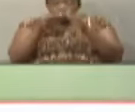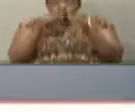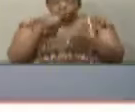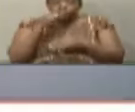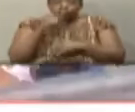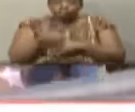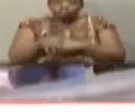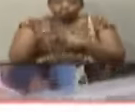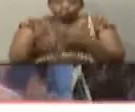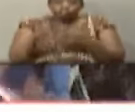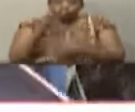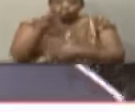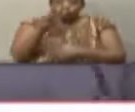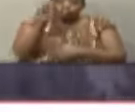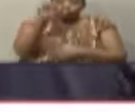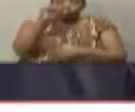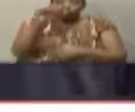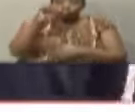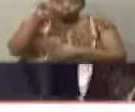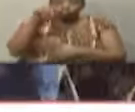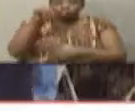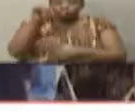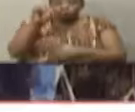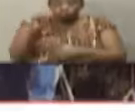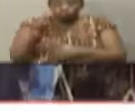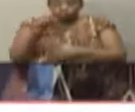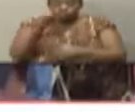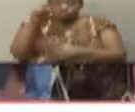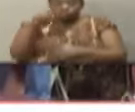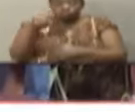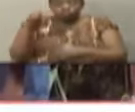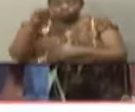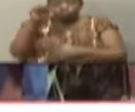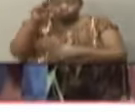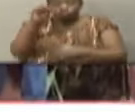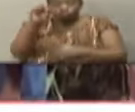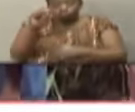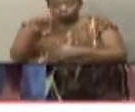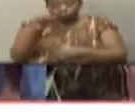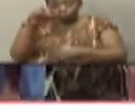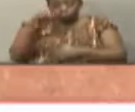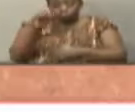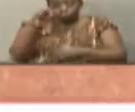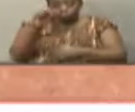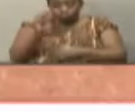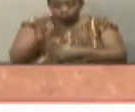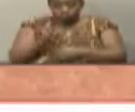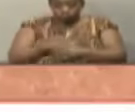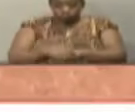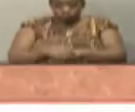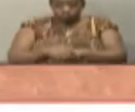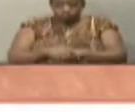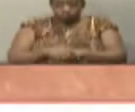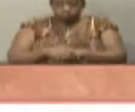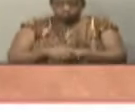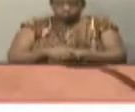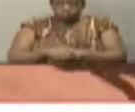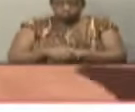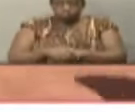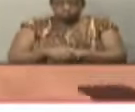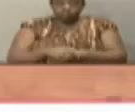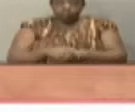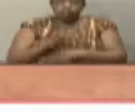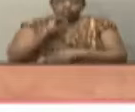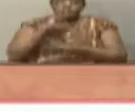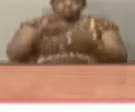Haji Muhammad Kasajja agasangibwa mu Zana zooni ya Bunnamwaya mu Makindye Ssaabagabo. Kitaawe Kasajja amanyiddwa nga mutabuliika ayogedde engeri